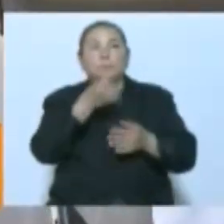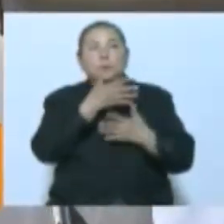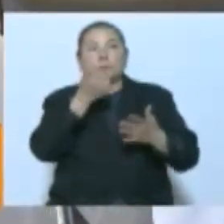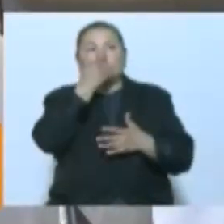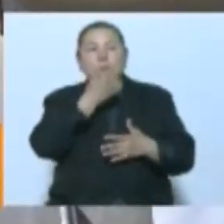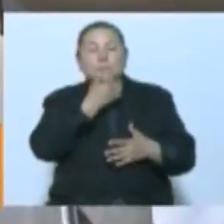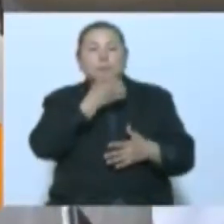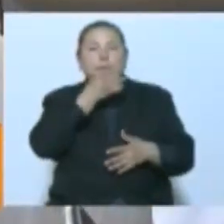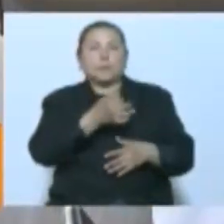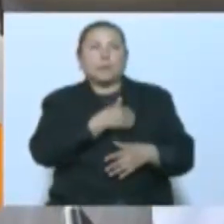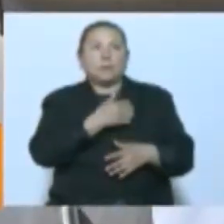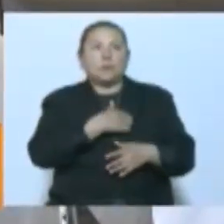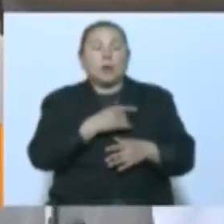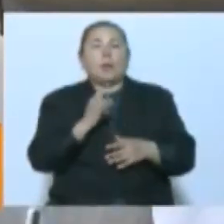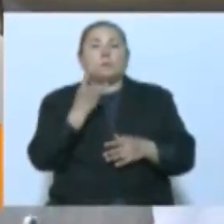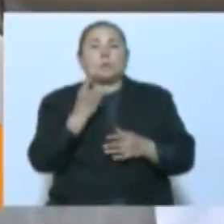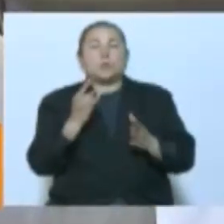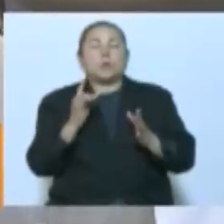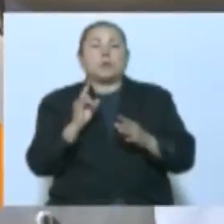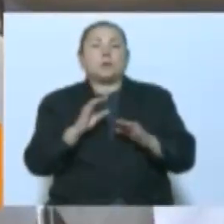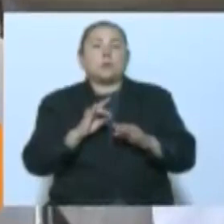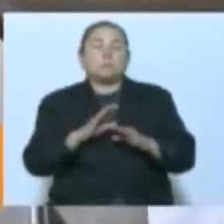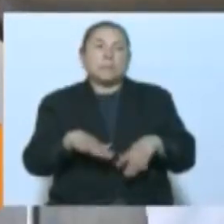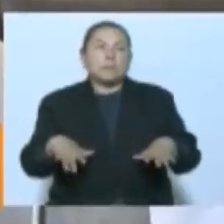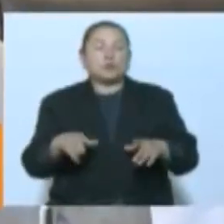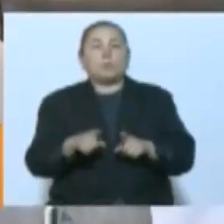айтамын. Бала шағаларының қызығын